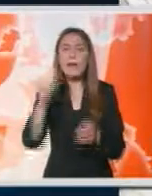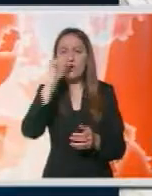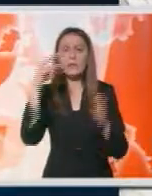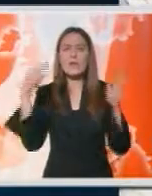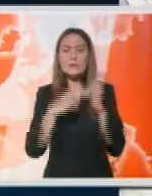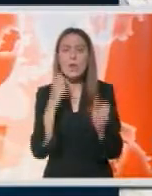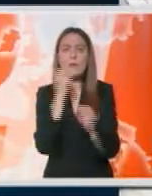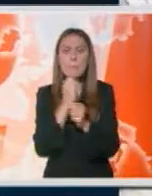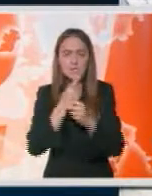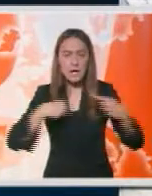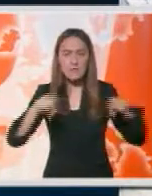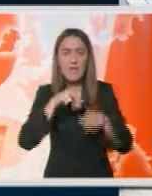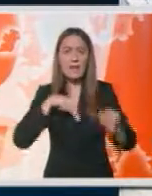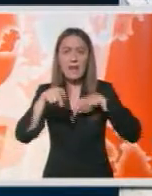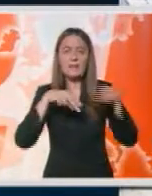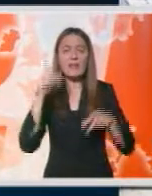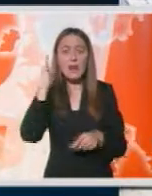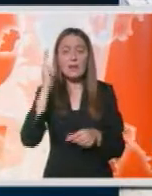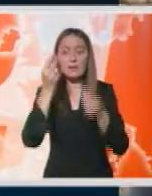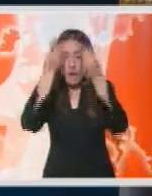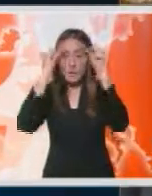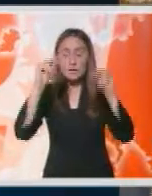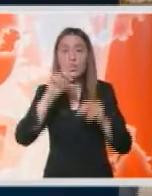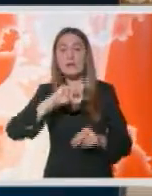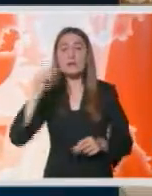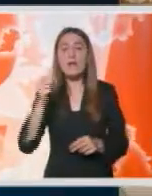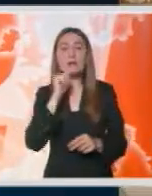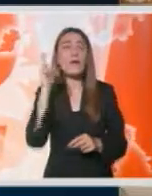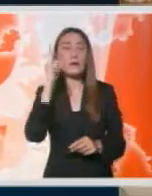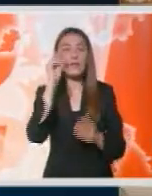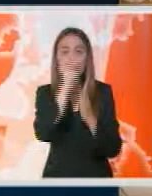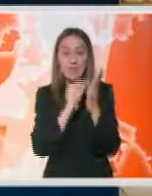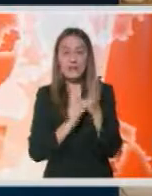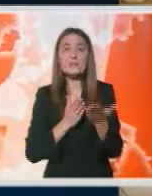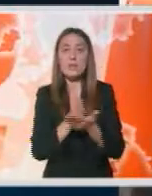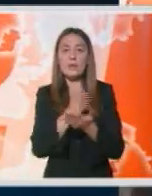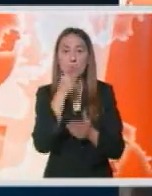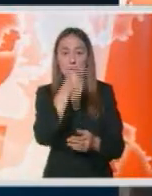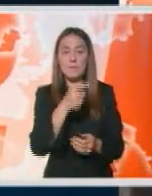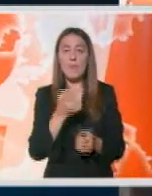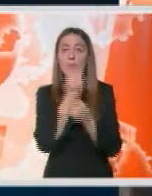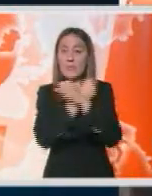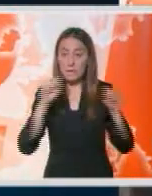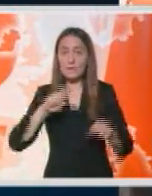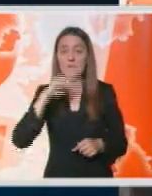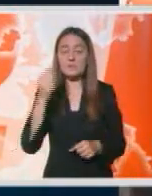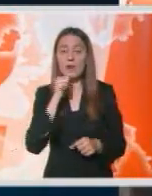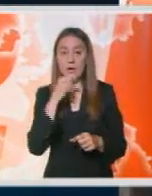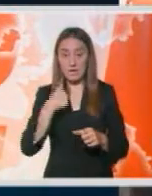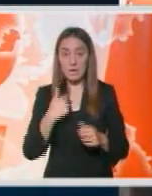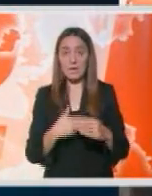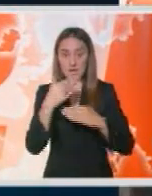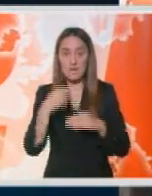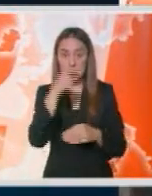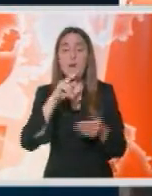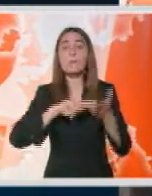struja, posao, prostor za kretanje po gradu. Obećanja stranaka i građanskih lista se kreću ka tome. Demokratska stranka i mi ispred nje, znači,